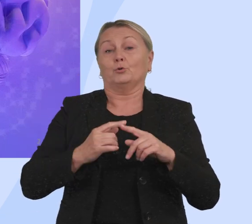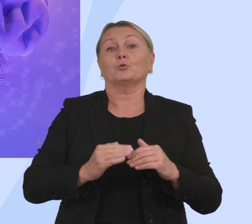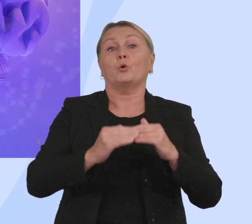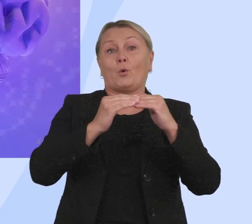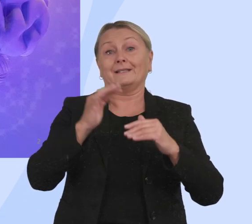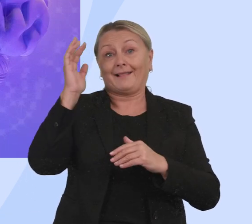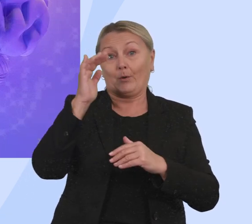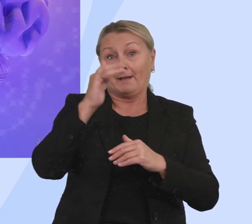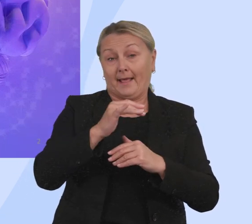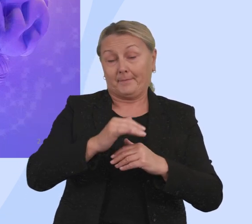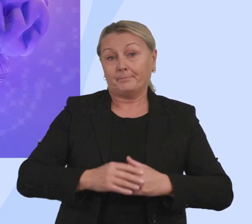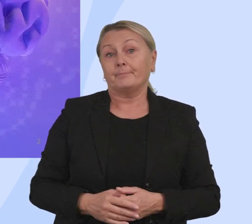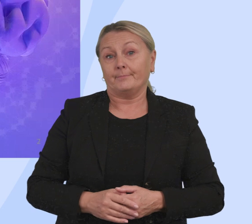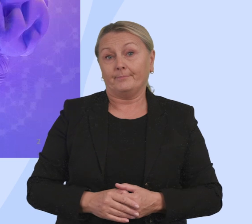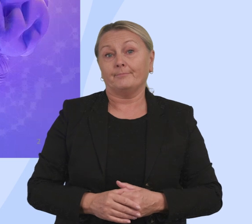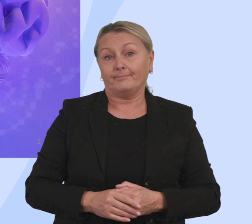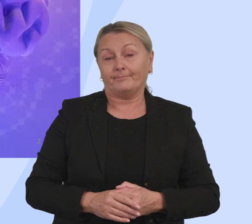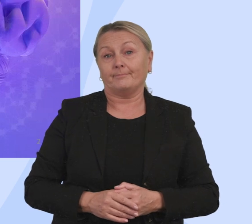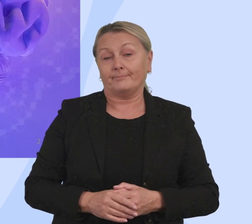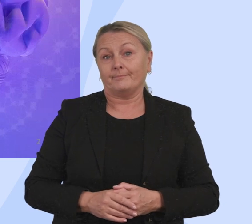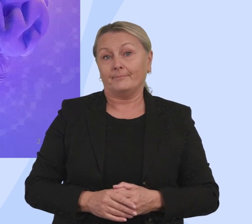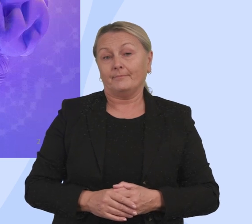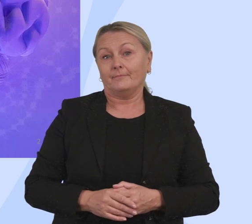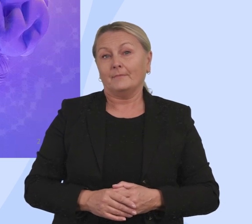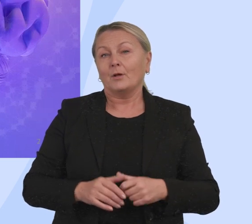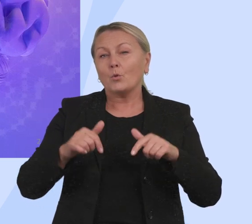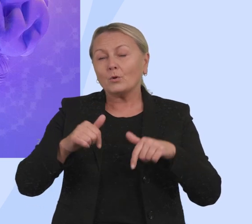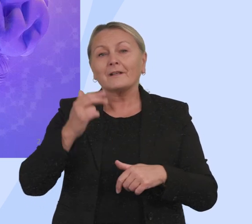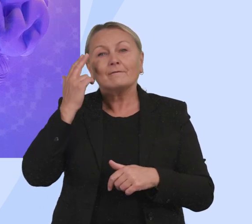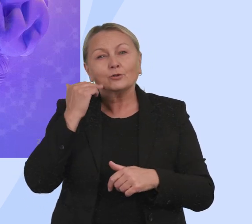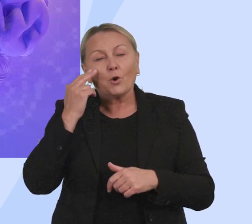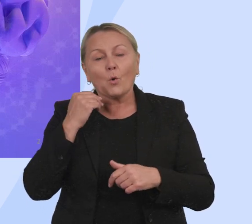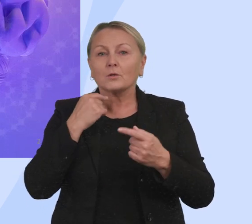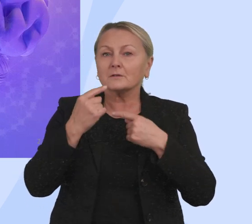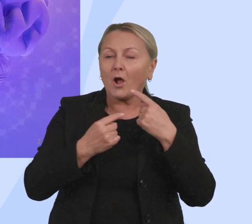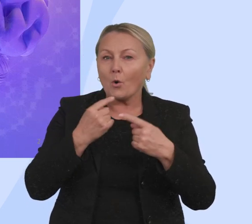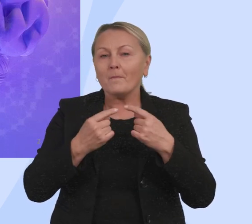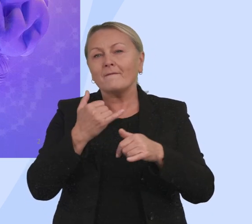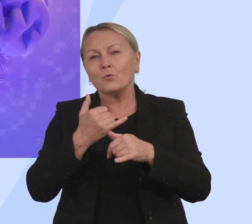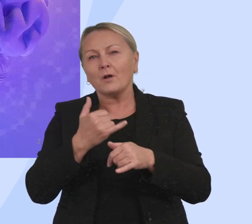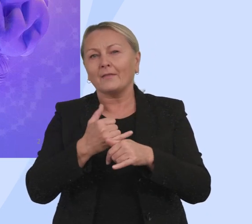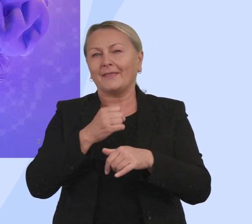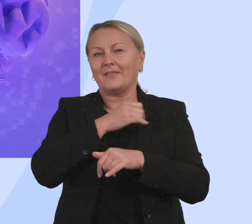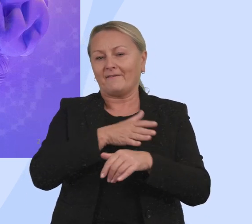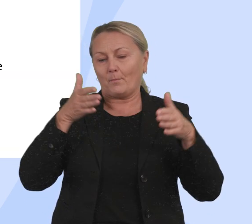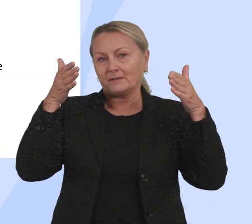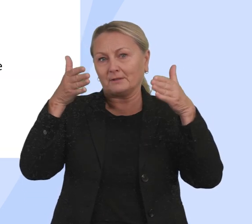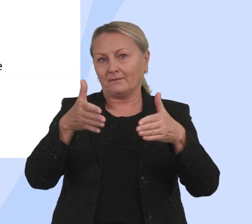Så nu vil jeg forsøge mig med et oplæg om, hvordan neuroperspektivet kan komme i anvendelse inden for